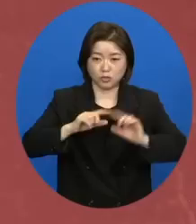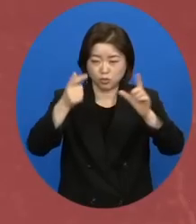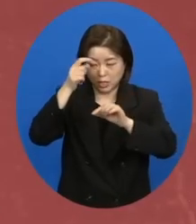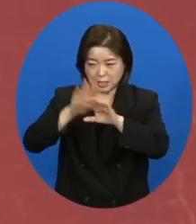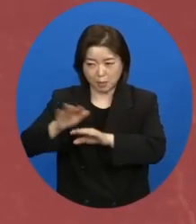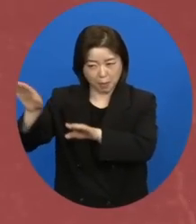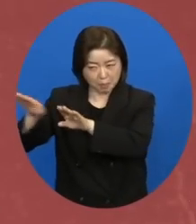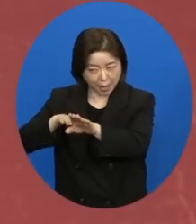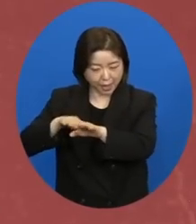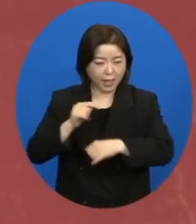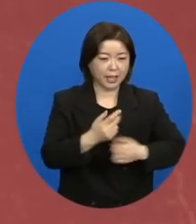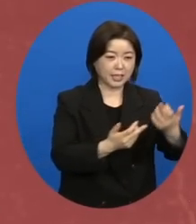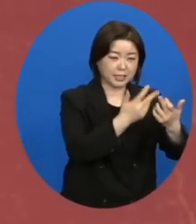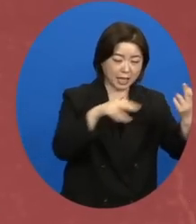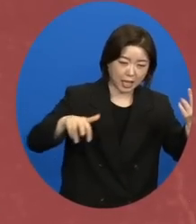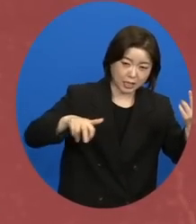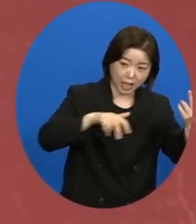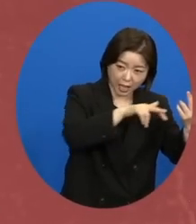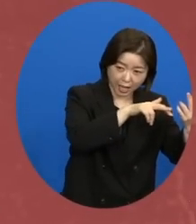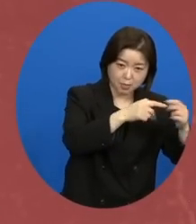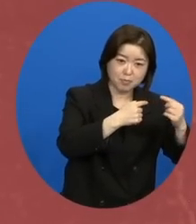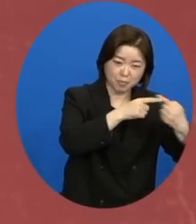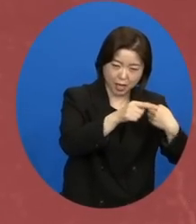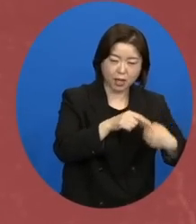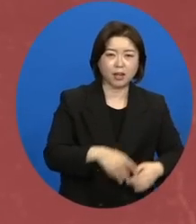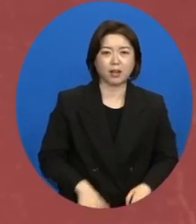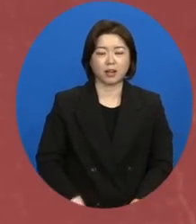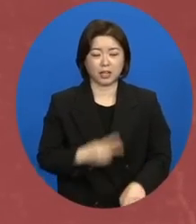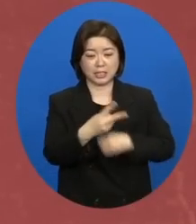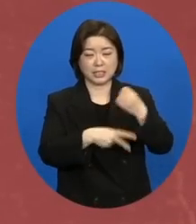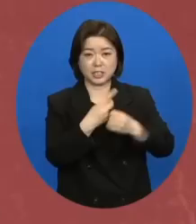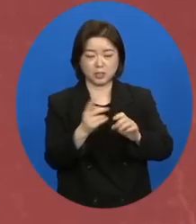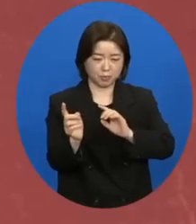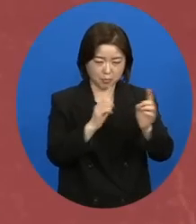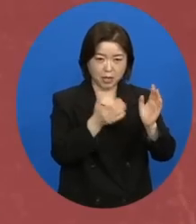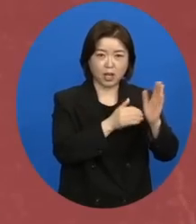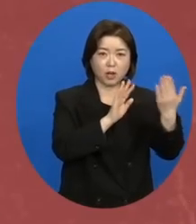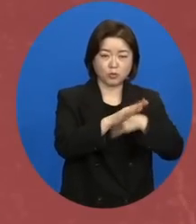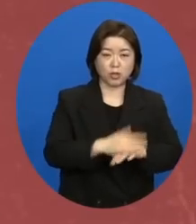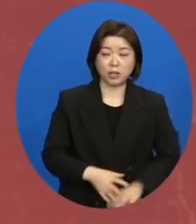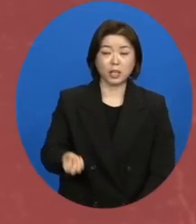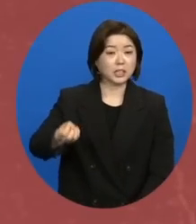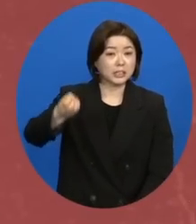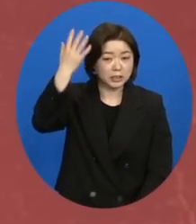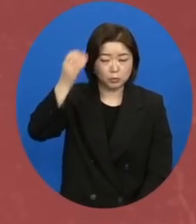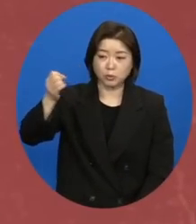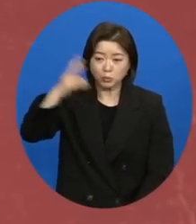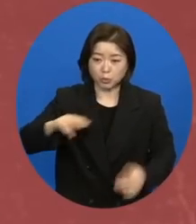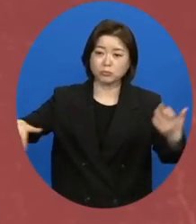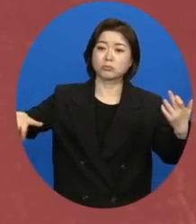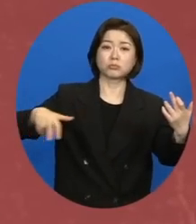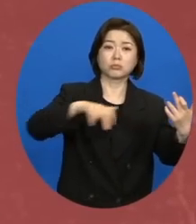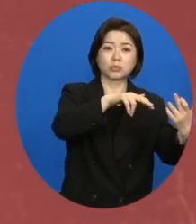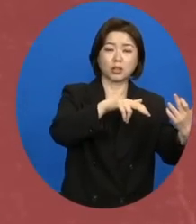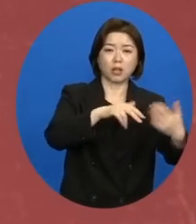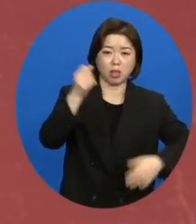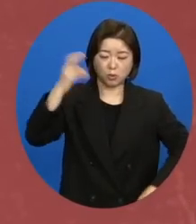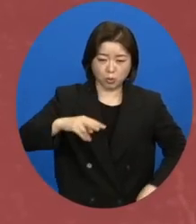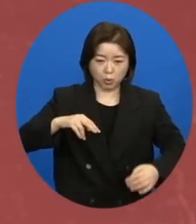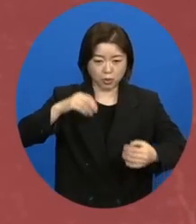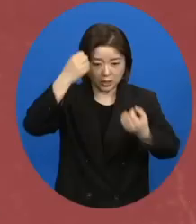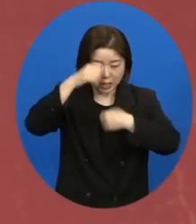가고. 그래서 2년 만에 다시 멀쩡해진 다음에 잊어버리고 또 갔대요. 근데 또